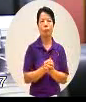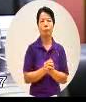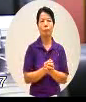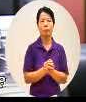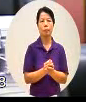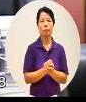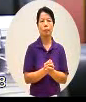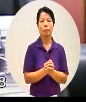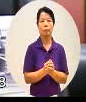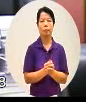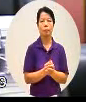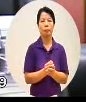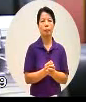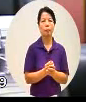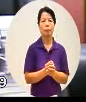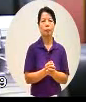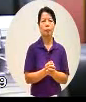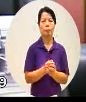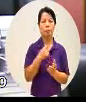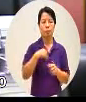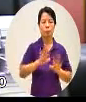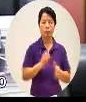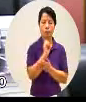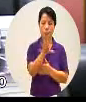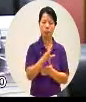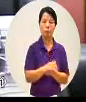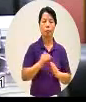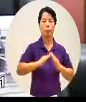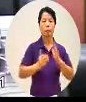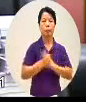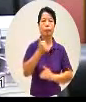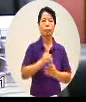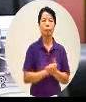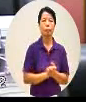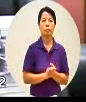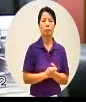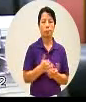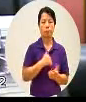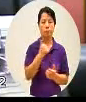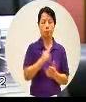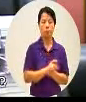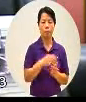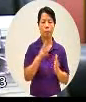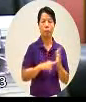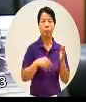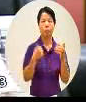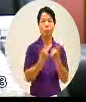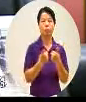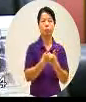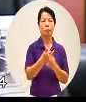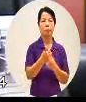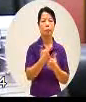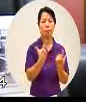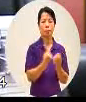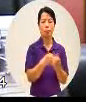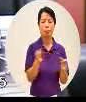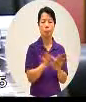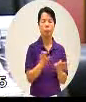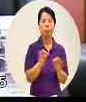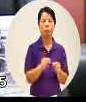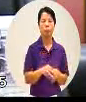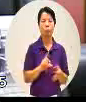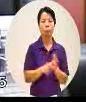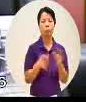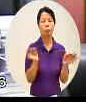这语重心长阿玛个市长其实哦，说明会哦，你个亏哦，真正是浪费资源，开